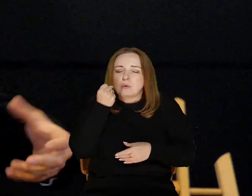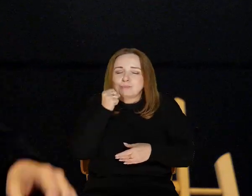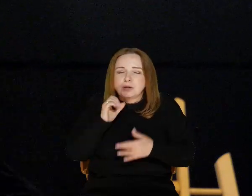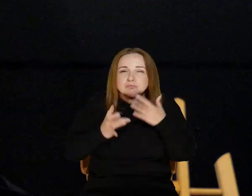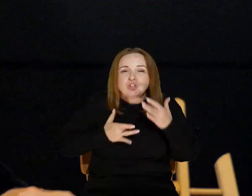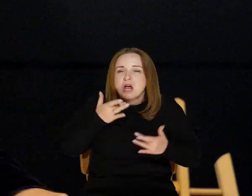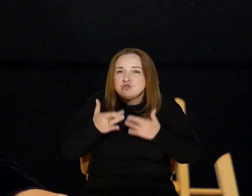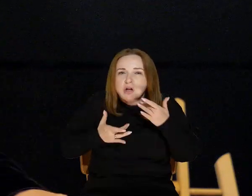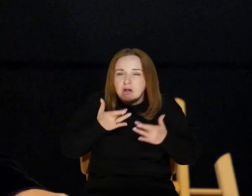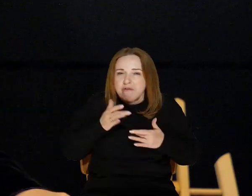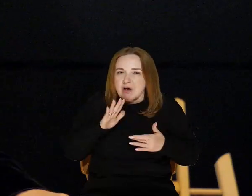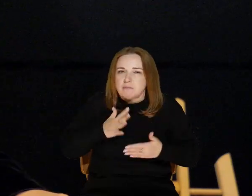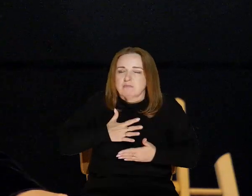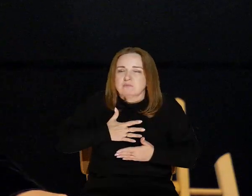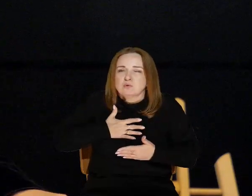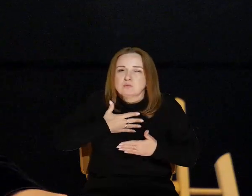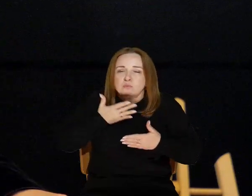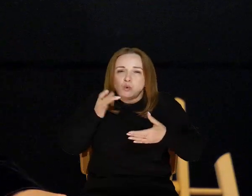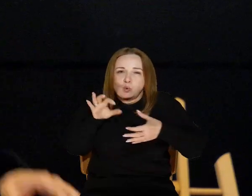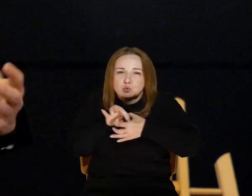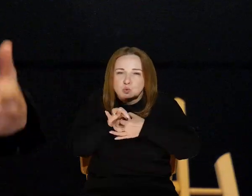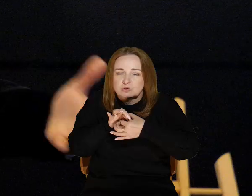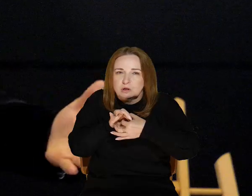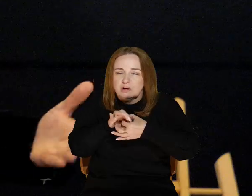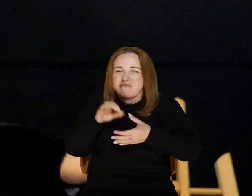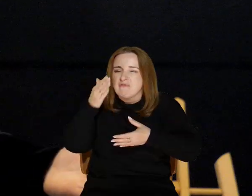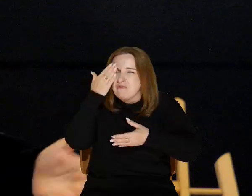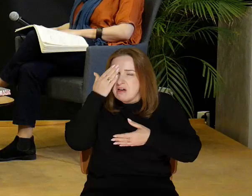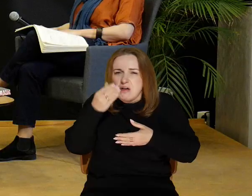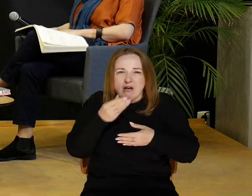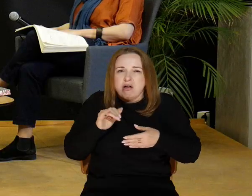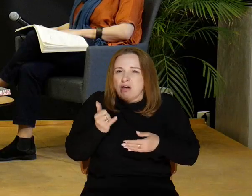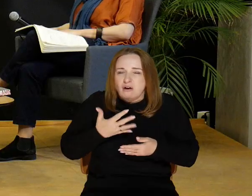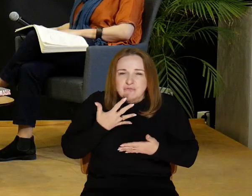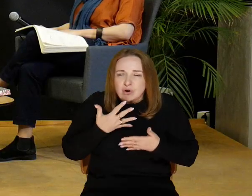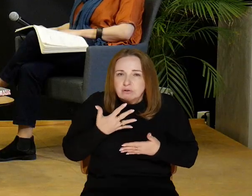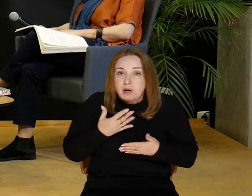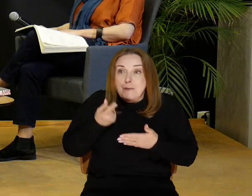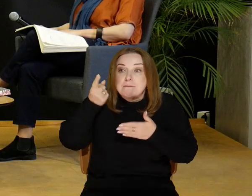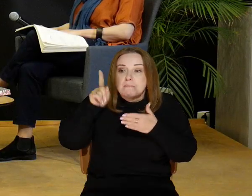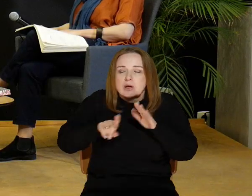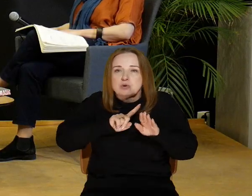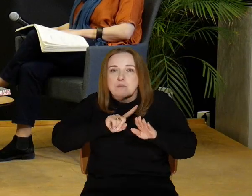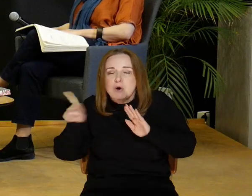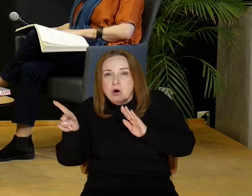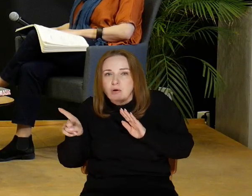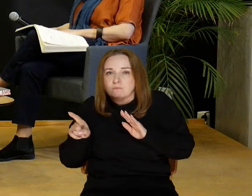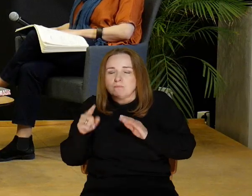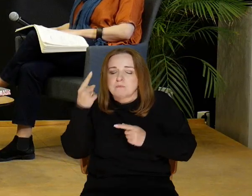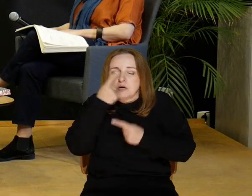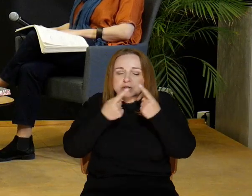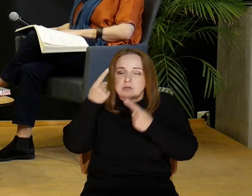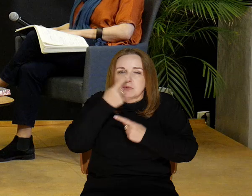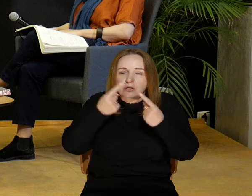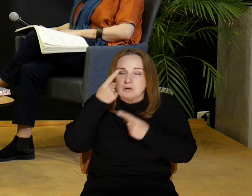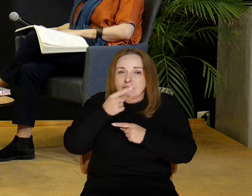to, którzy, można powiedzieć, odrobili tą lekcję najlepiej, tak? Miesiąc później ma problemy z zasypianiem, powracające